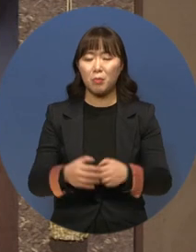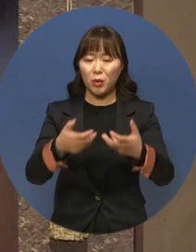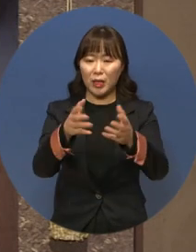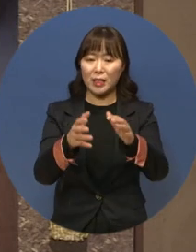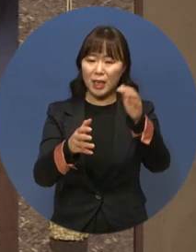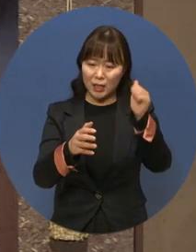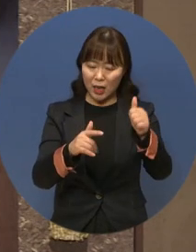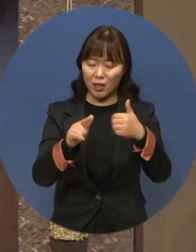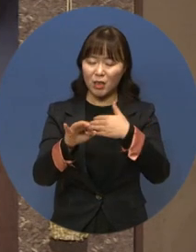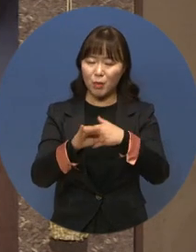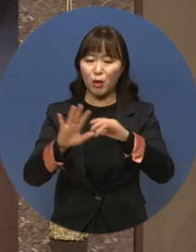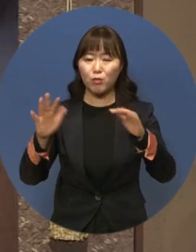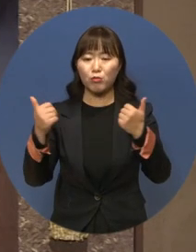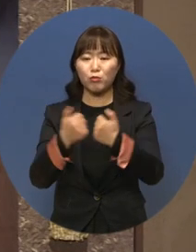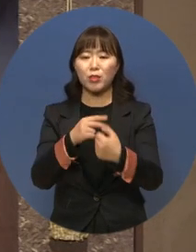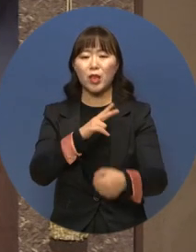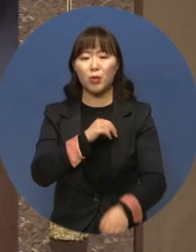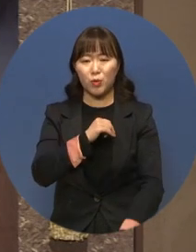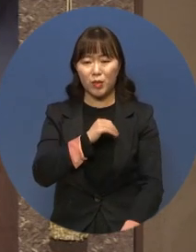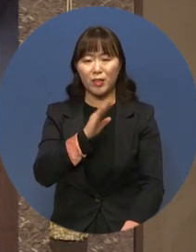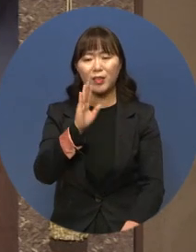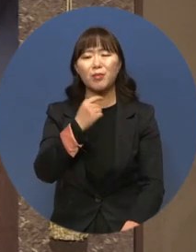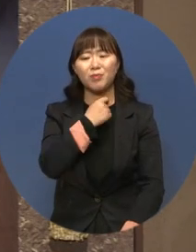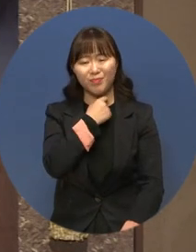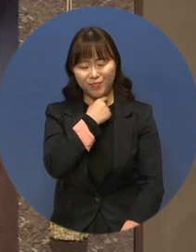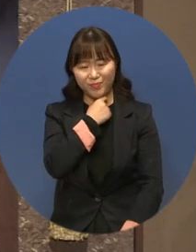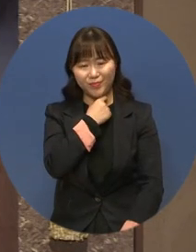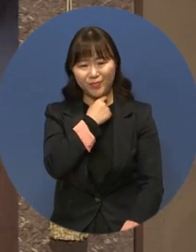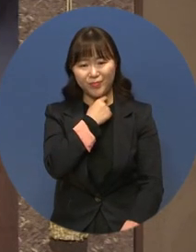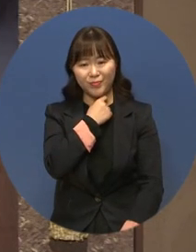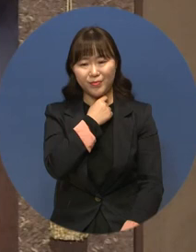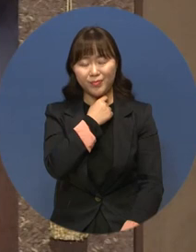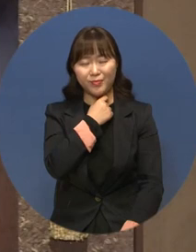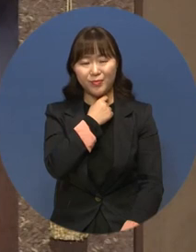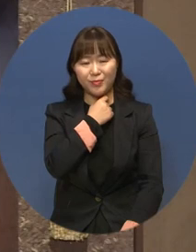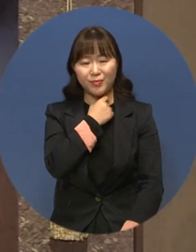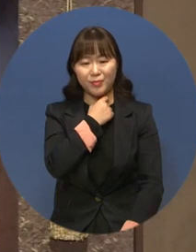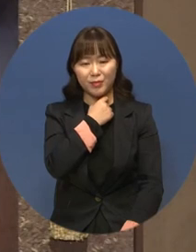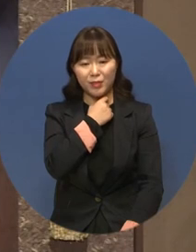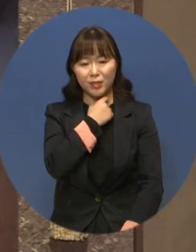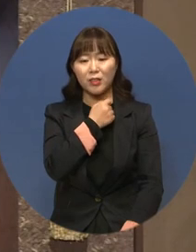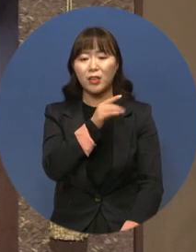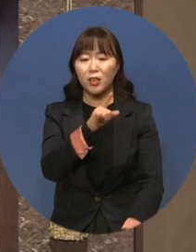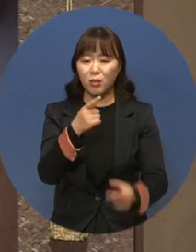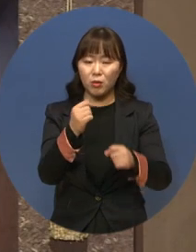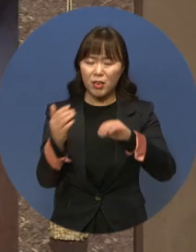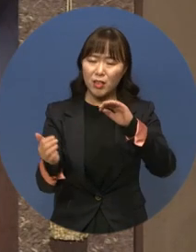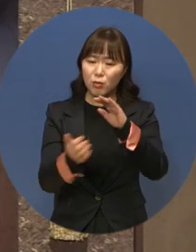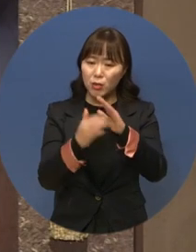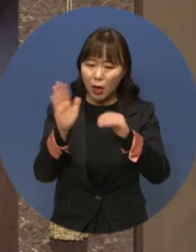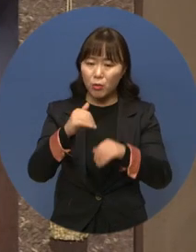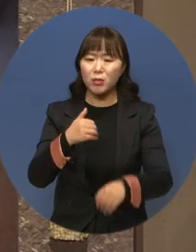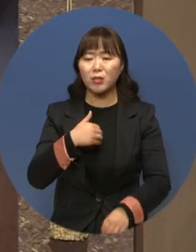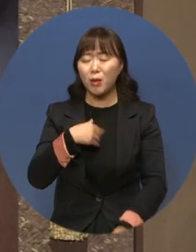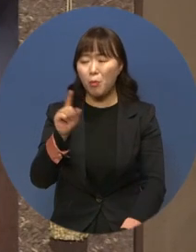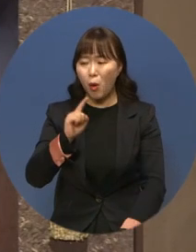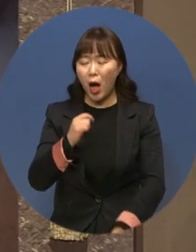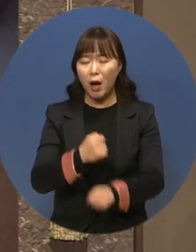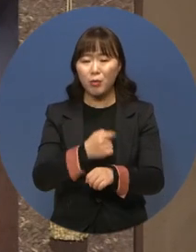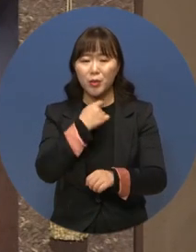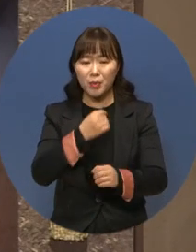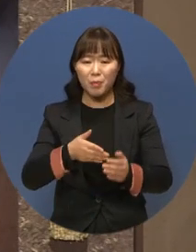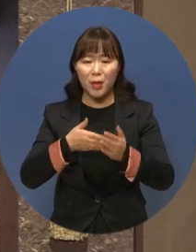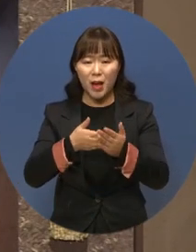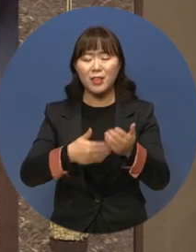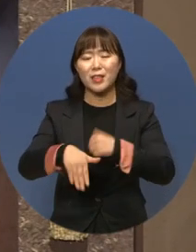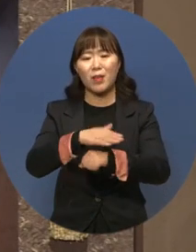단체장이든 네. 뭐 국회의원이든 하고 싶죠. 근데 이런 것들을 이루지 못하고 제가 뭘 하겠다 할